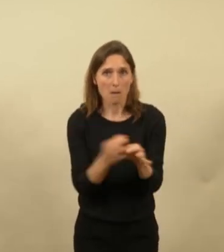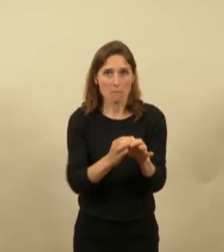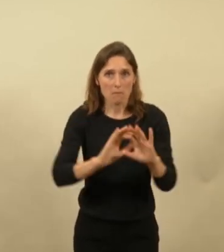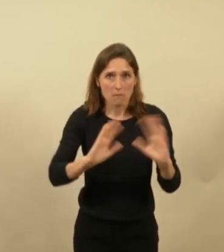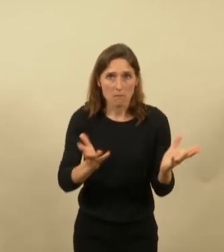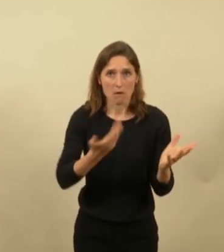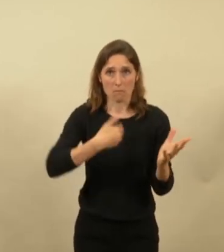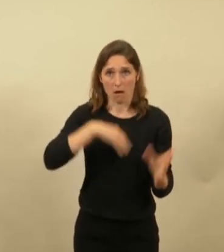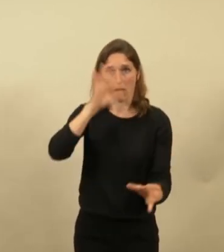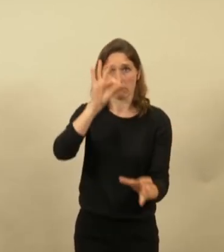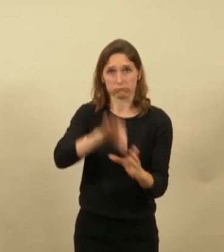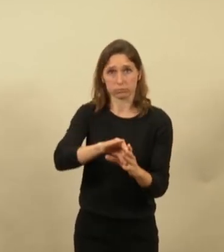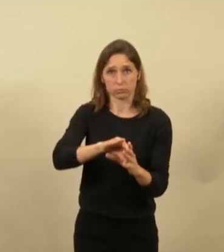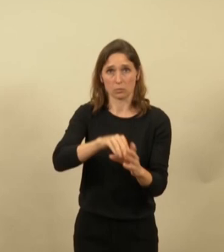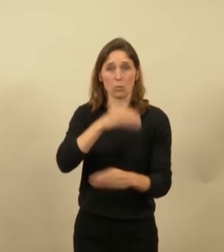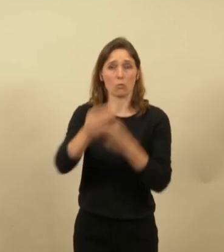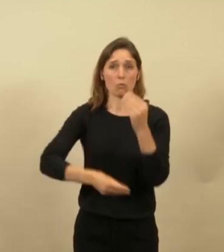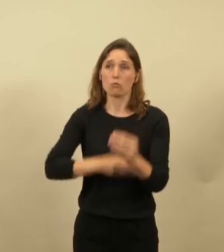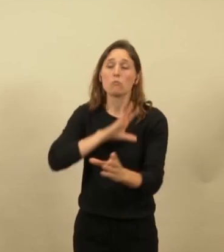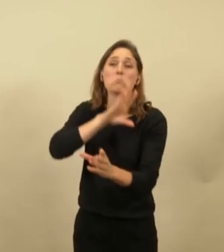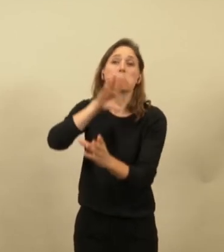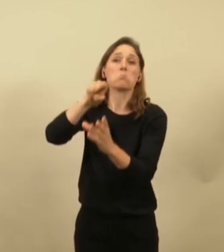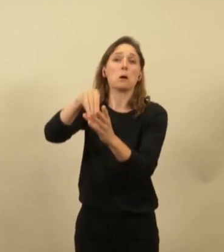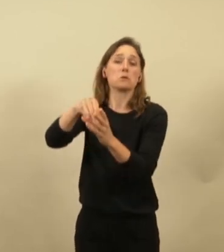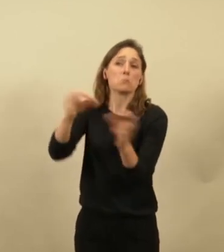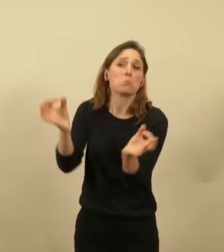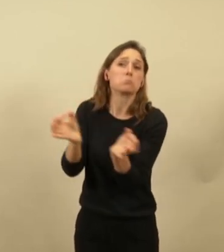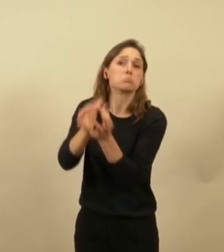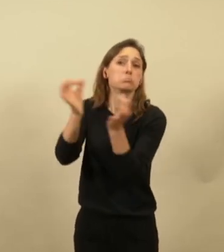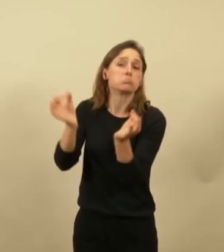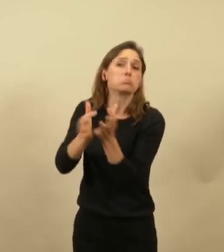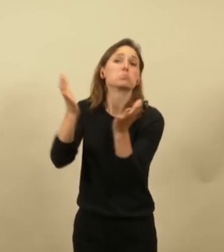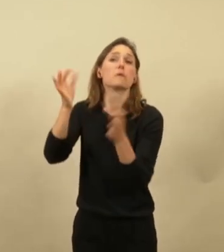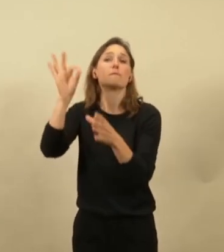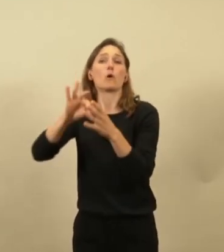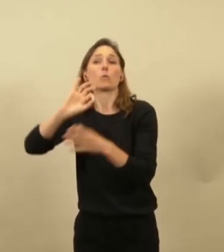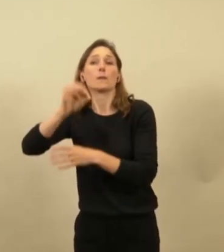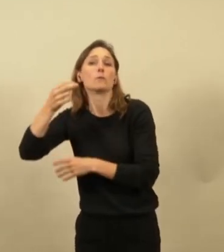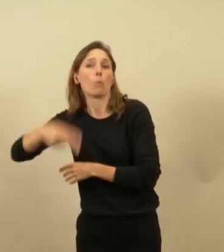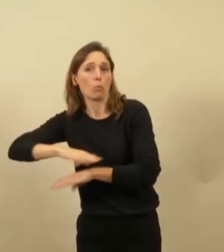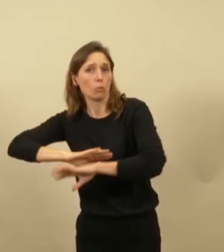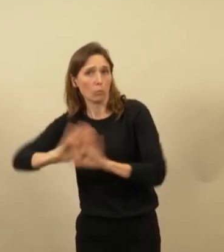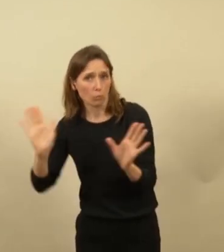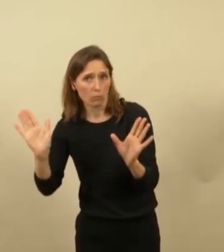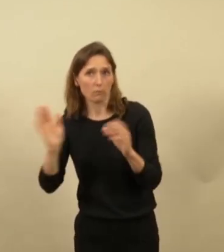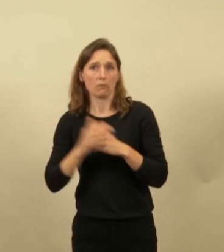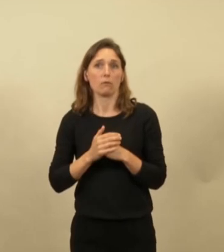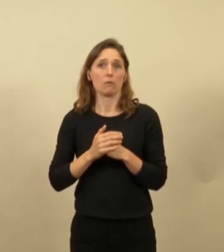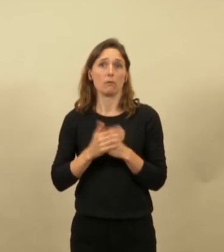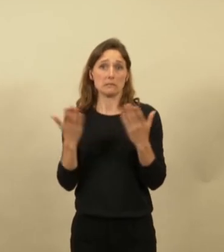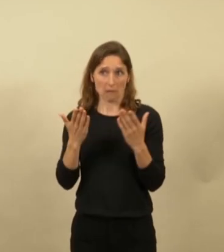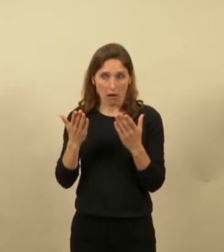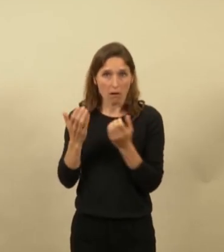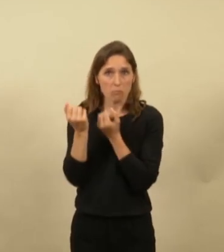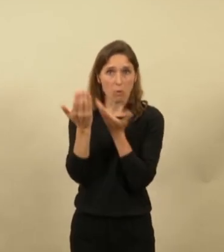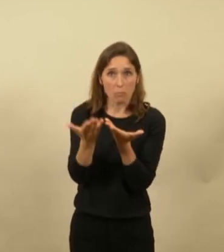et à la participation à des rares procédés référendums référendaires pardon dans l'initiative donc de